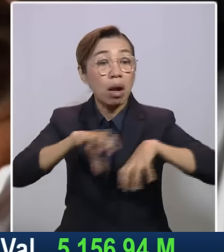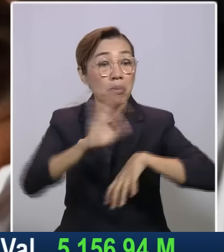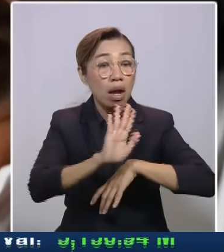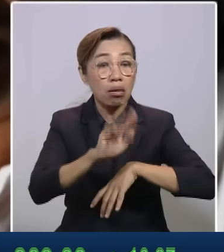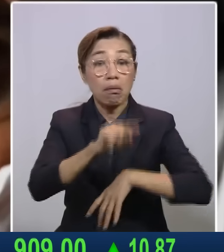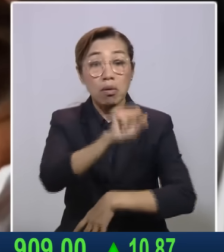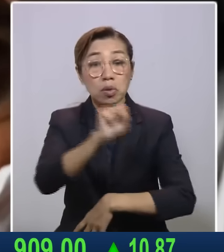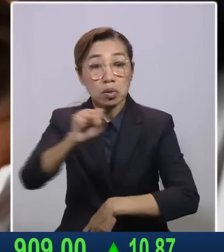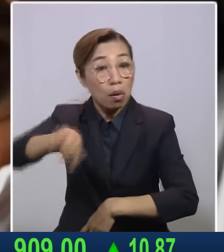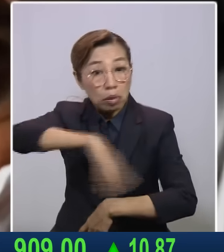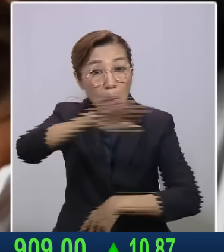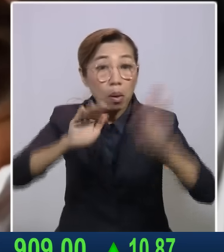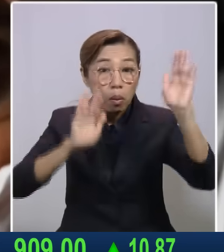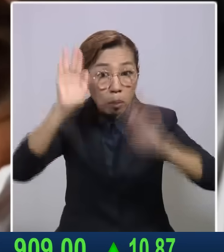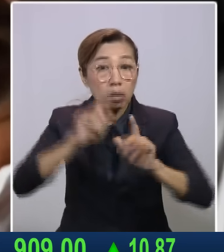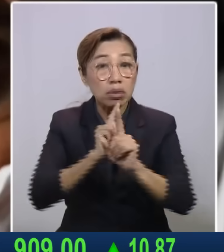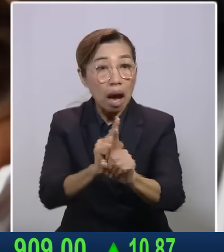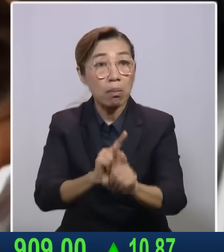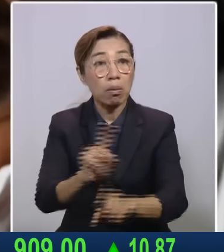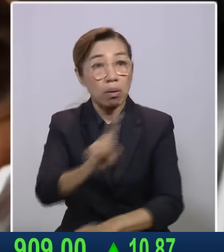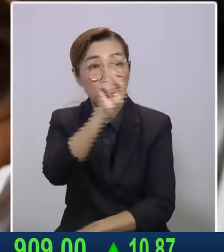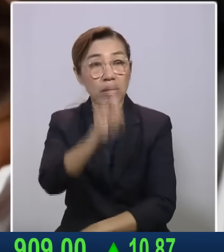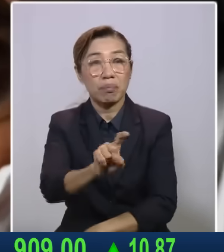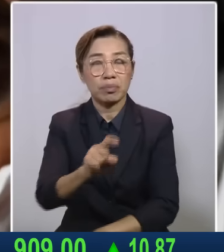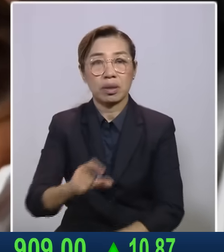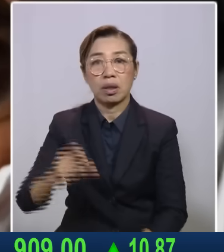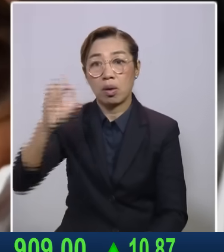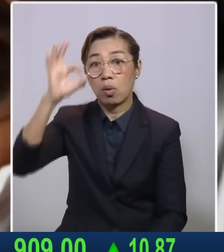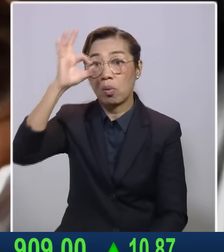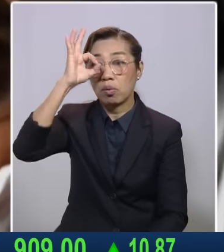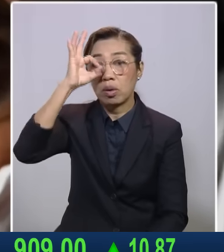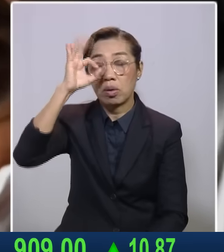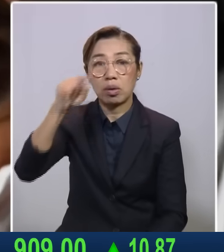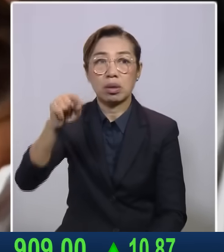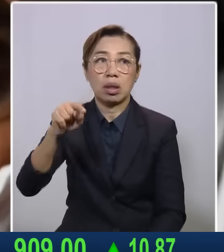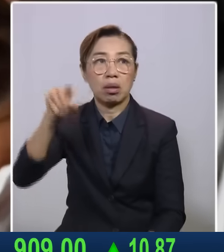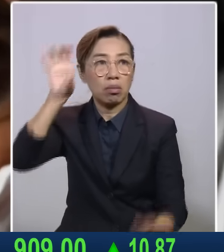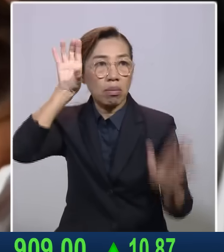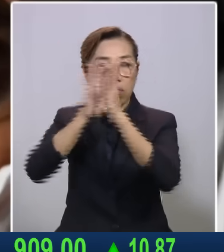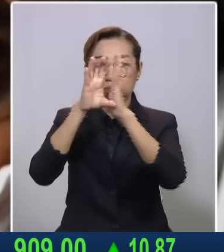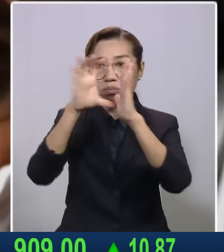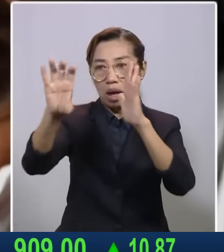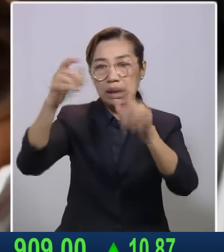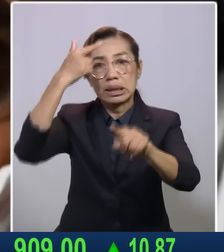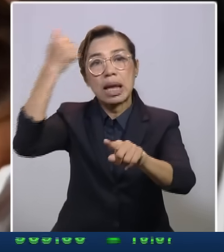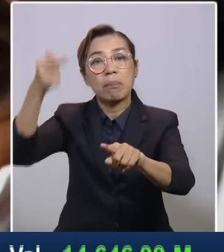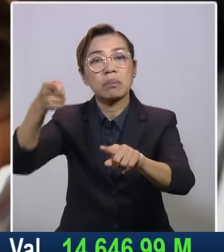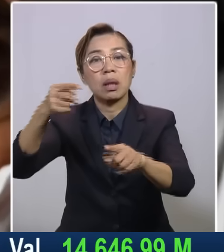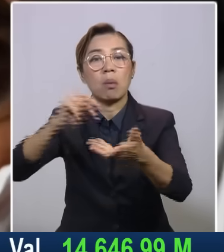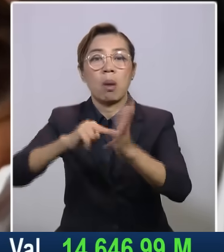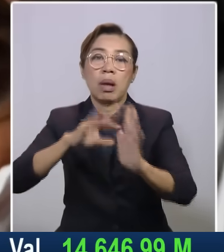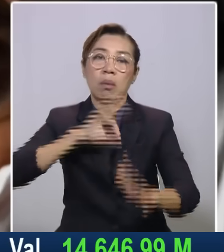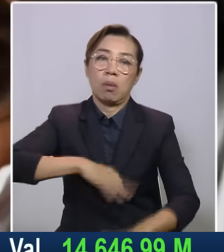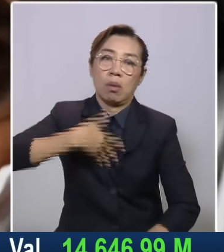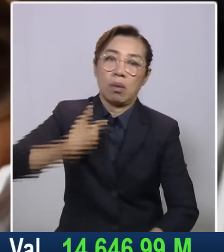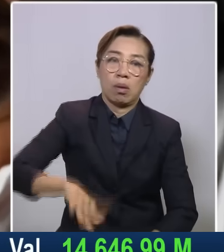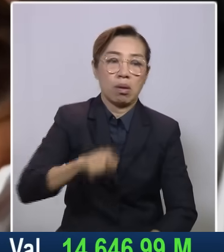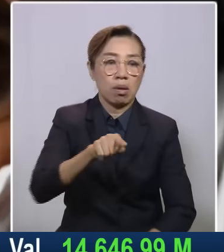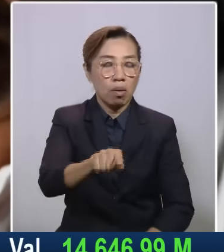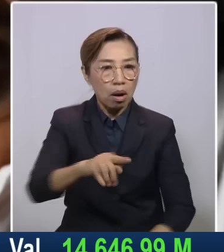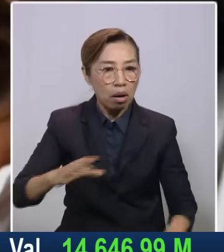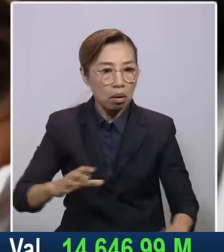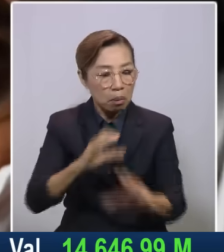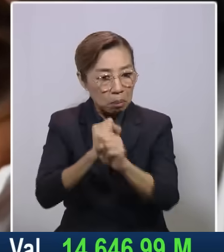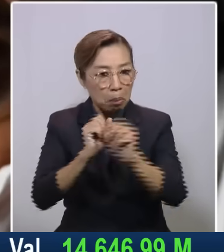ของส.สทุกคนแทนหรอครับคุณวิโรธนี่ถึงกับโพสต์จอดำเลยนะคะเหมือนกับว่าผิดหวังอ่ะเออผิดหวังที่ผลการ